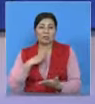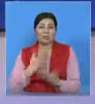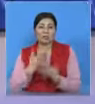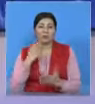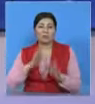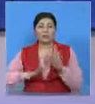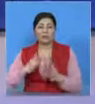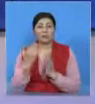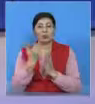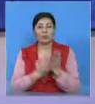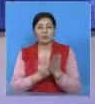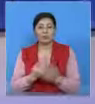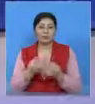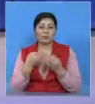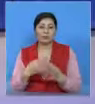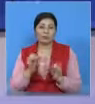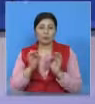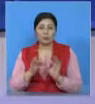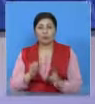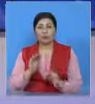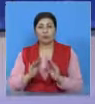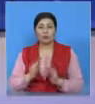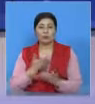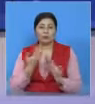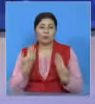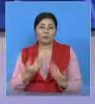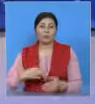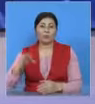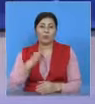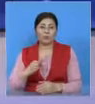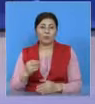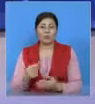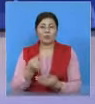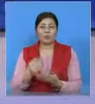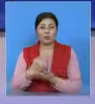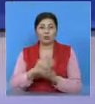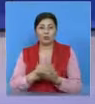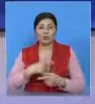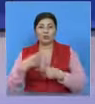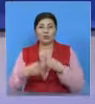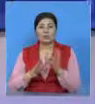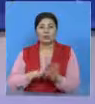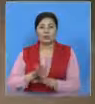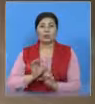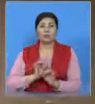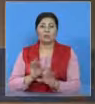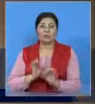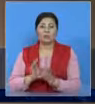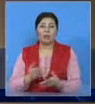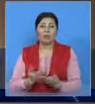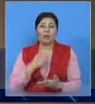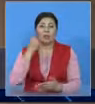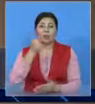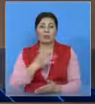Десе де қол қусырып қарап қалмадық, дейді шаруалар. Облыстағы астық түсімі жайлы тілшінің бейне материалында. Биылғы